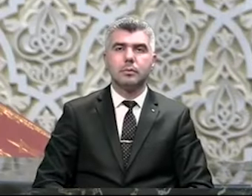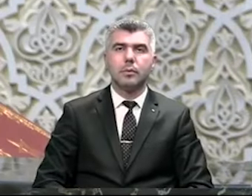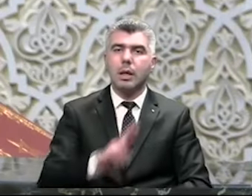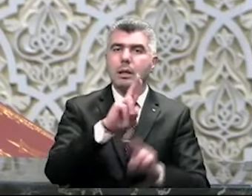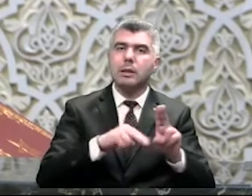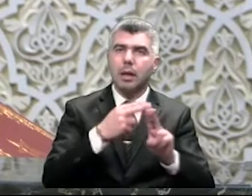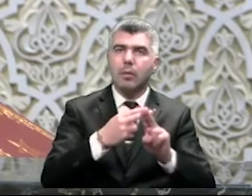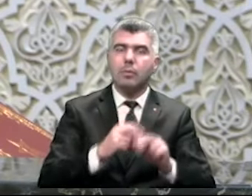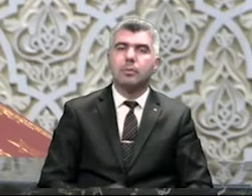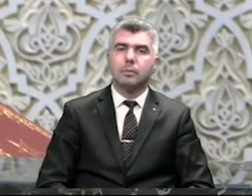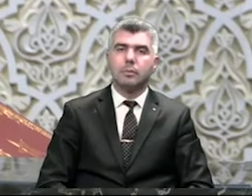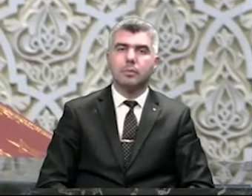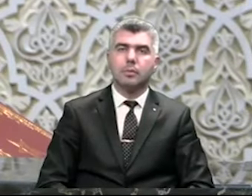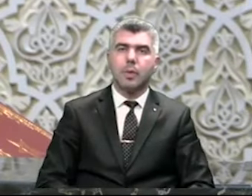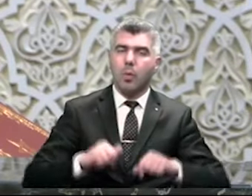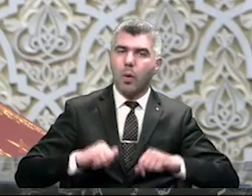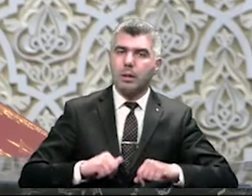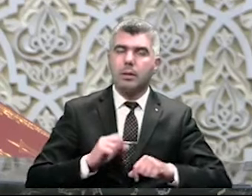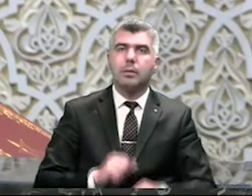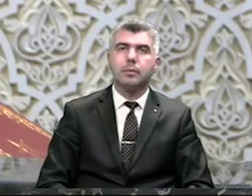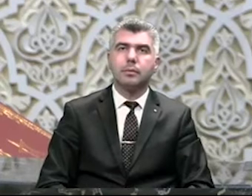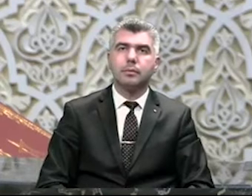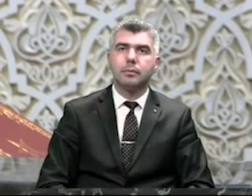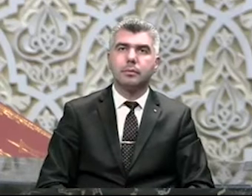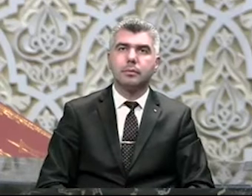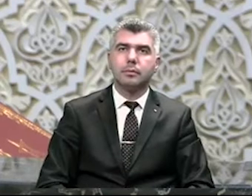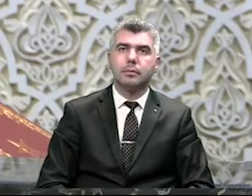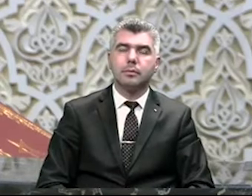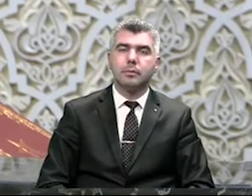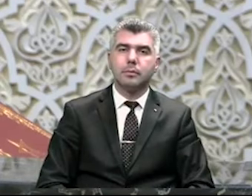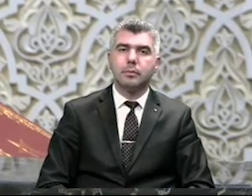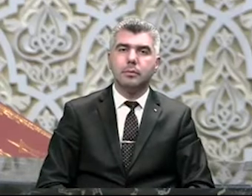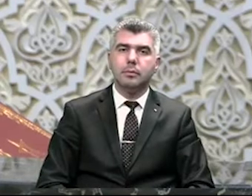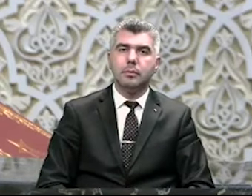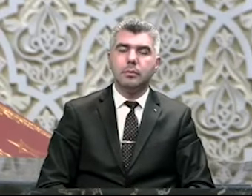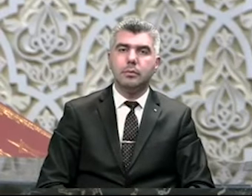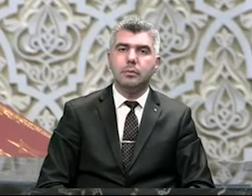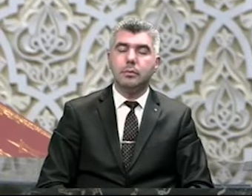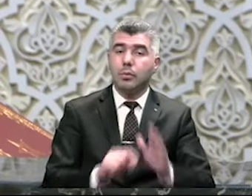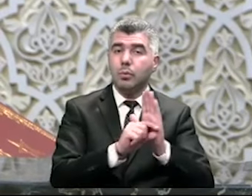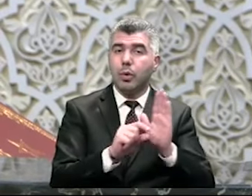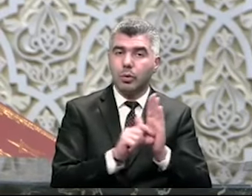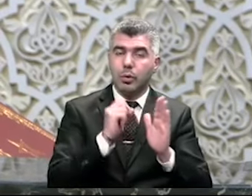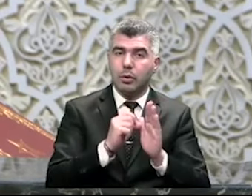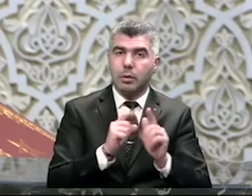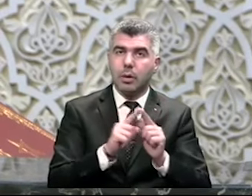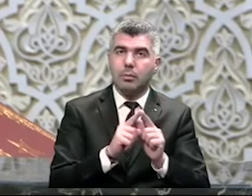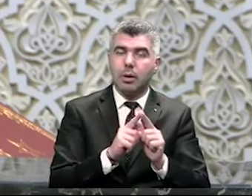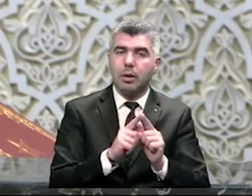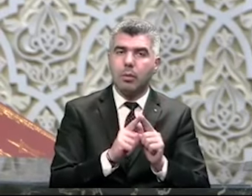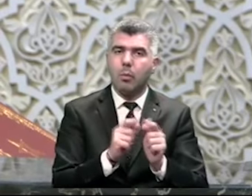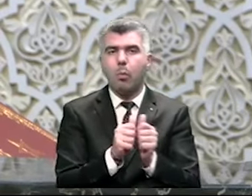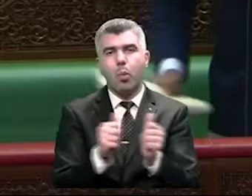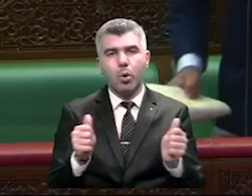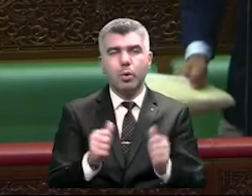السيد الوزير ان لم يرى مانعا كذلك في الاجابه عليهما ق هذا الموضوع هذا كنتمنى ان كل فريق يمشي بالسؤال